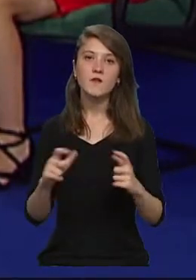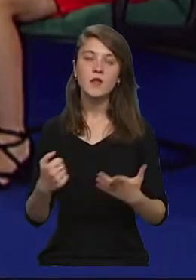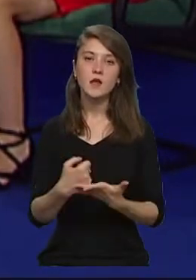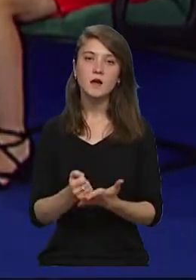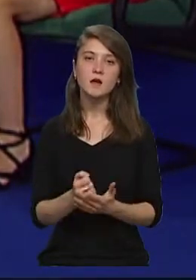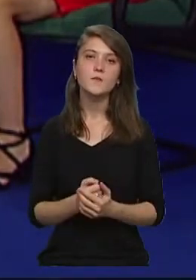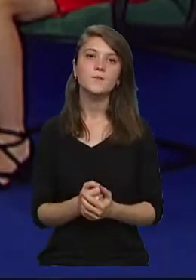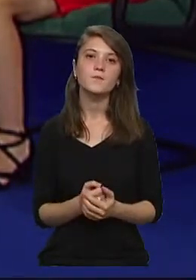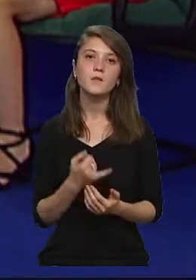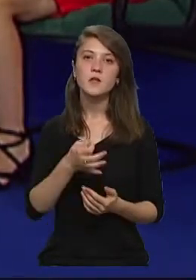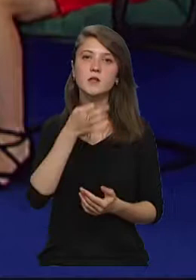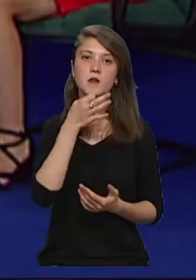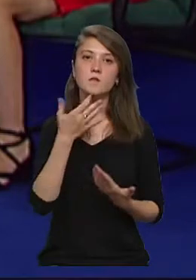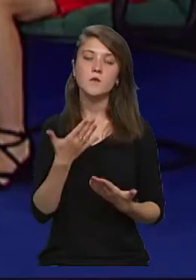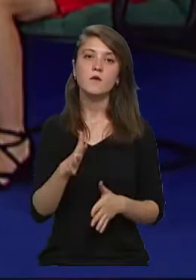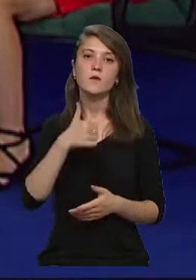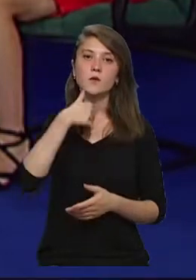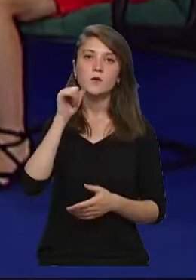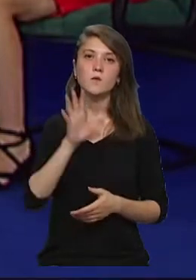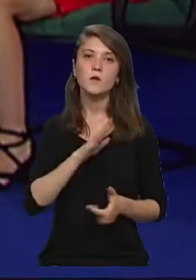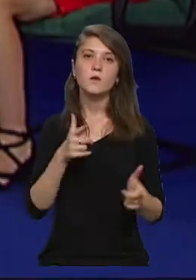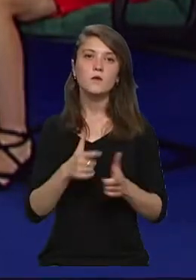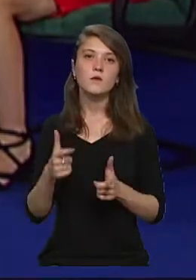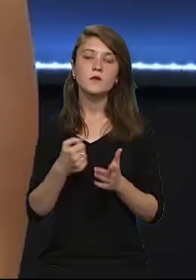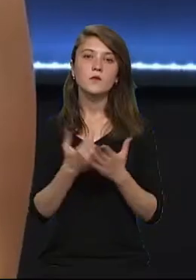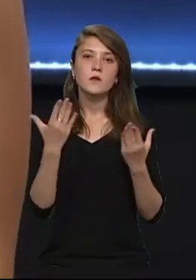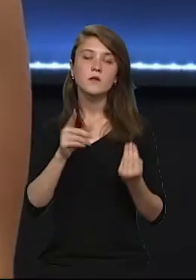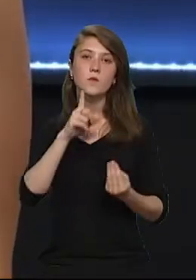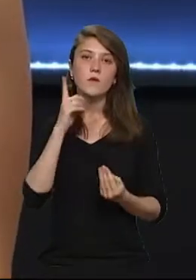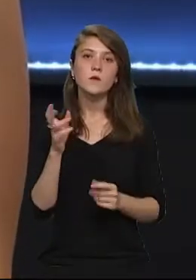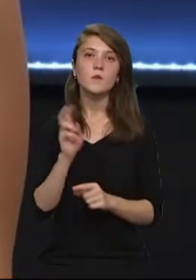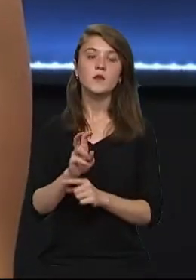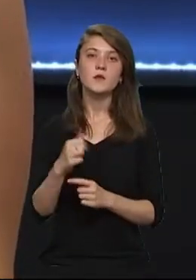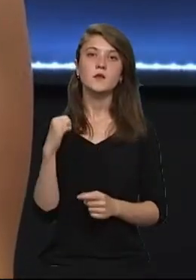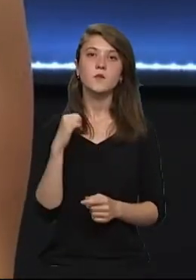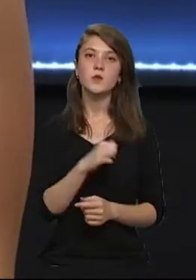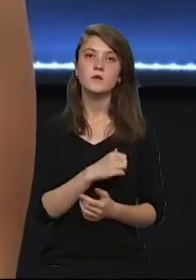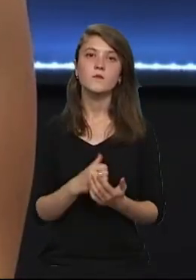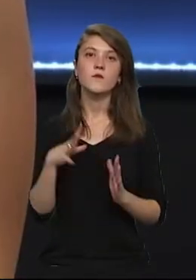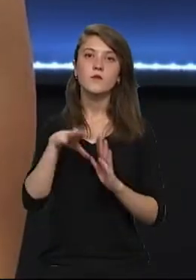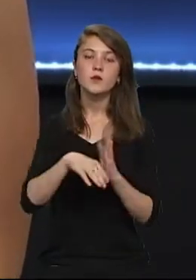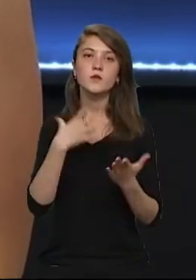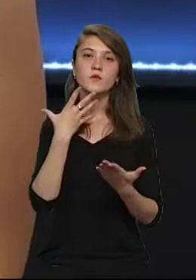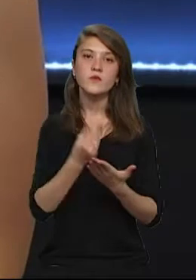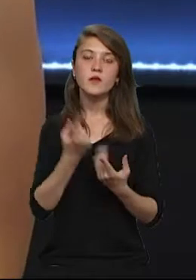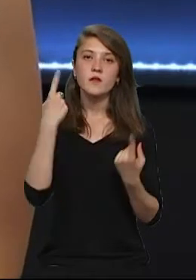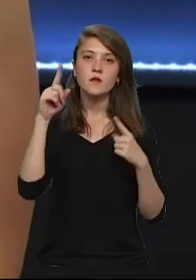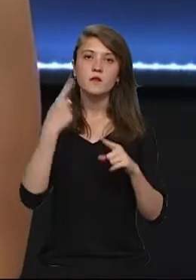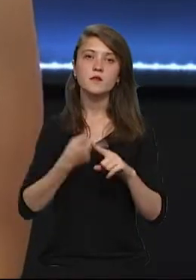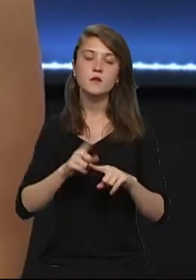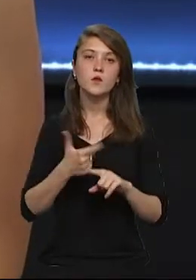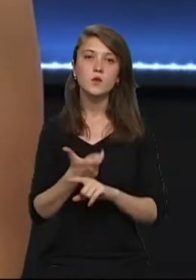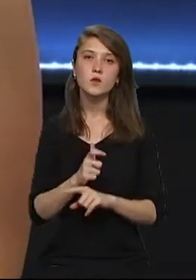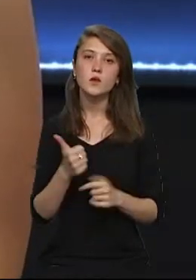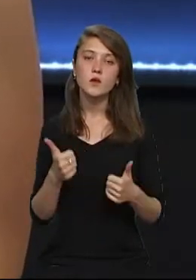І зараз, ось буквально вчора, ми вже готувалися до Дня молоді, вони приходять самостійно, втілюють свої ідеї. І це дуже